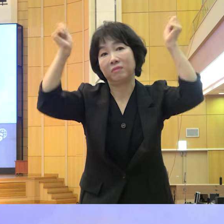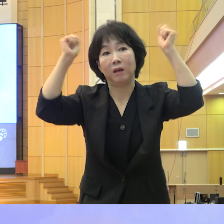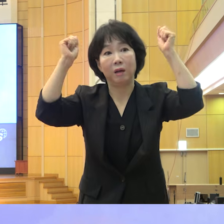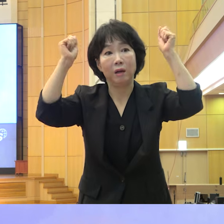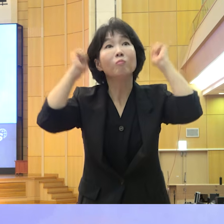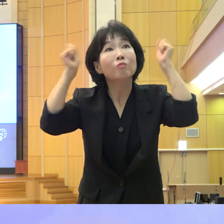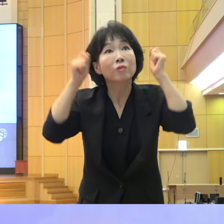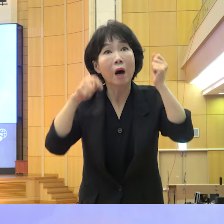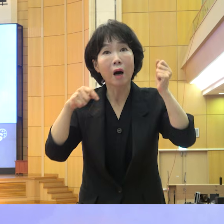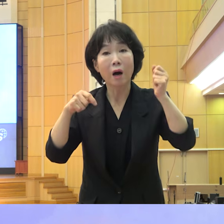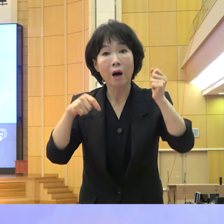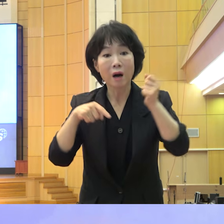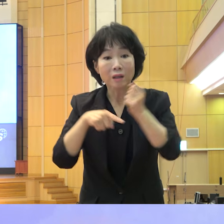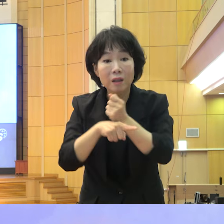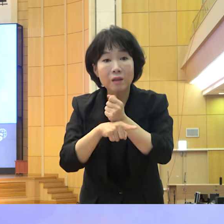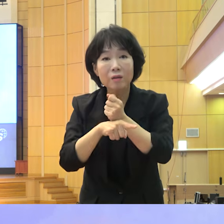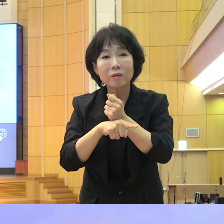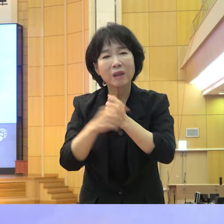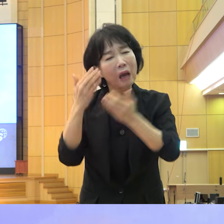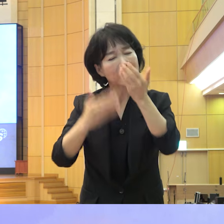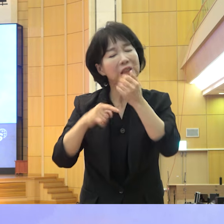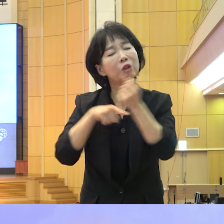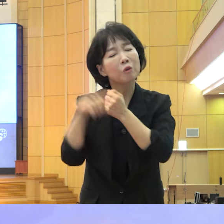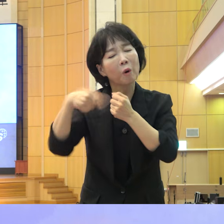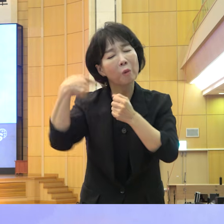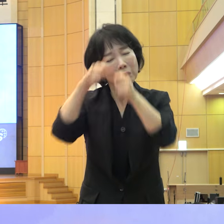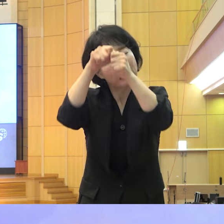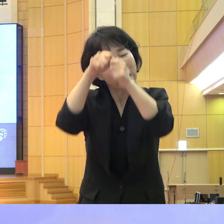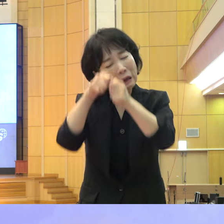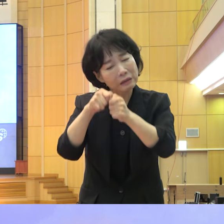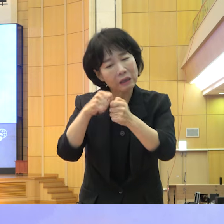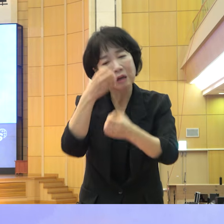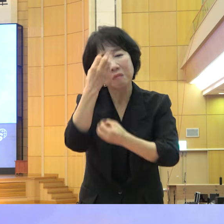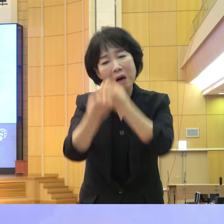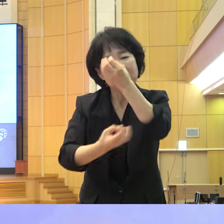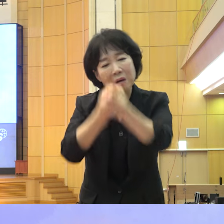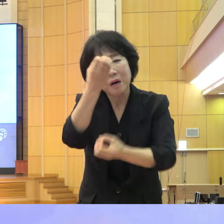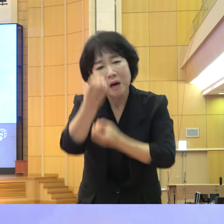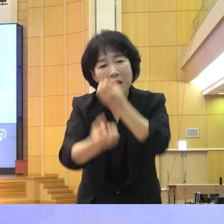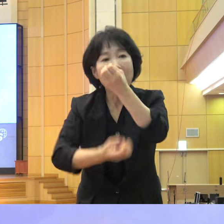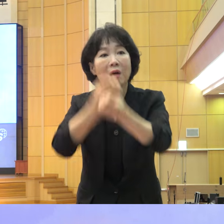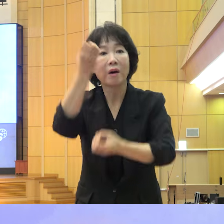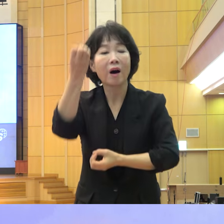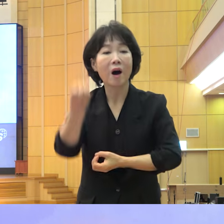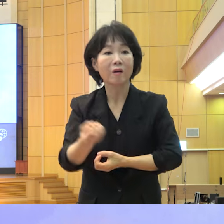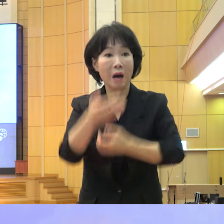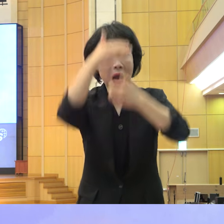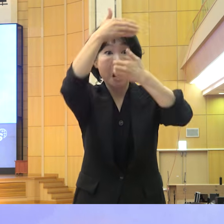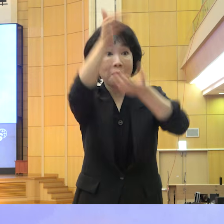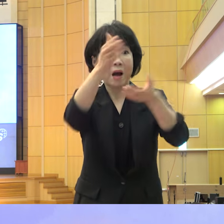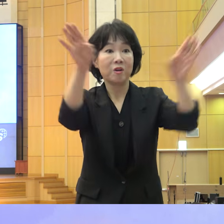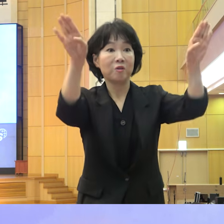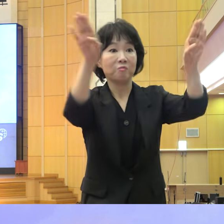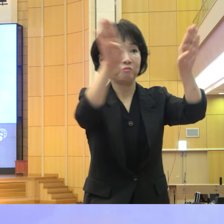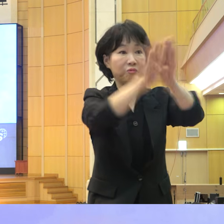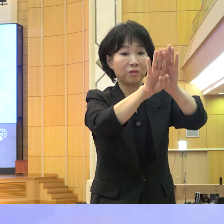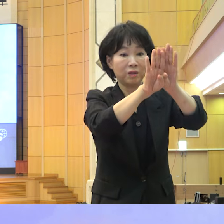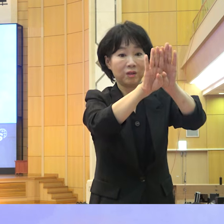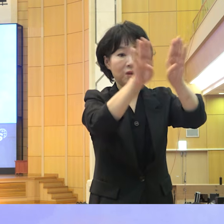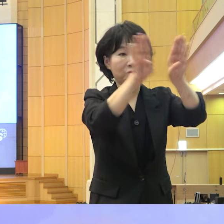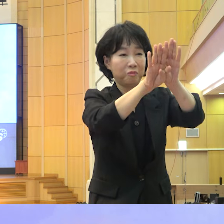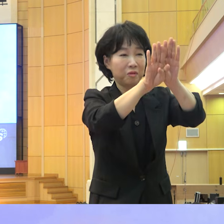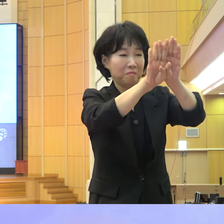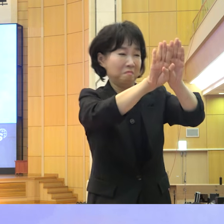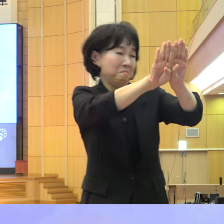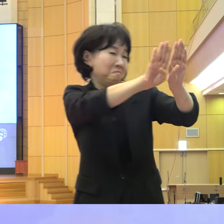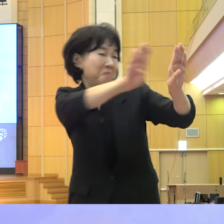그 사연을 쭉 얘기를 하는데 안방문을 딱 열더니만 자기 남편을